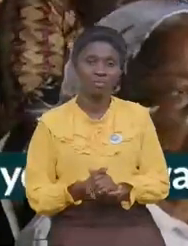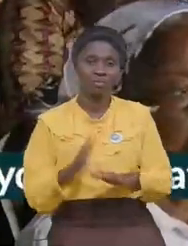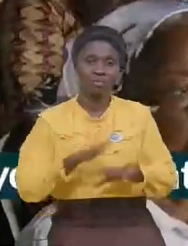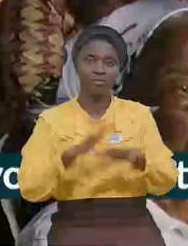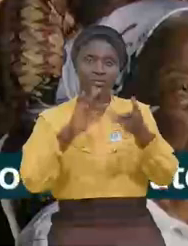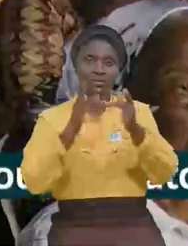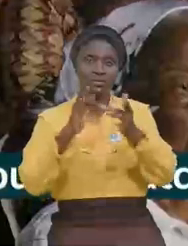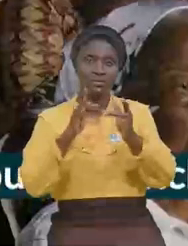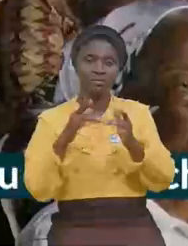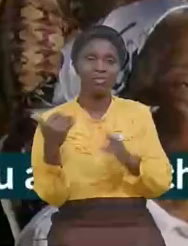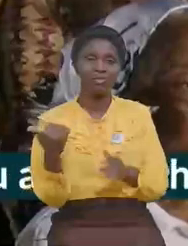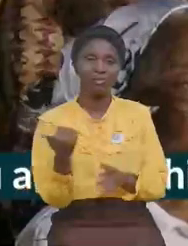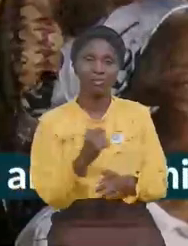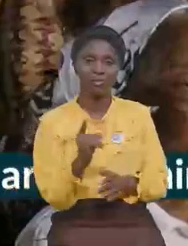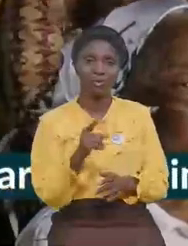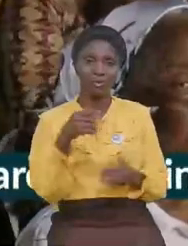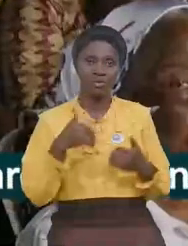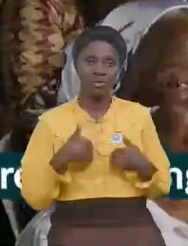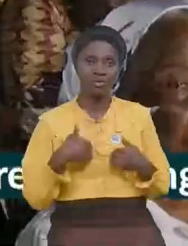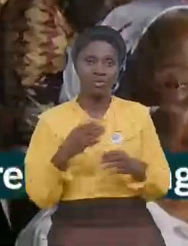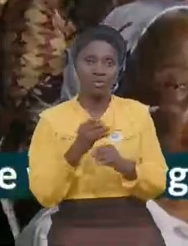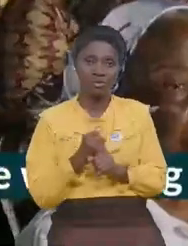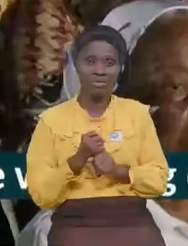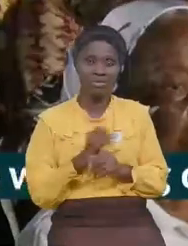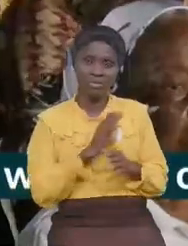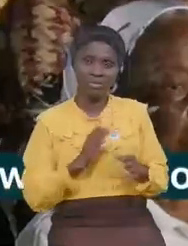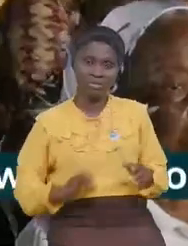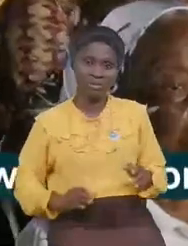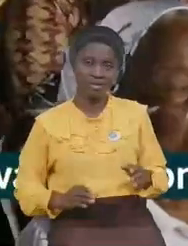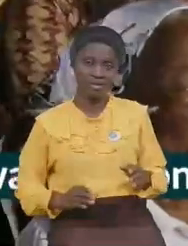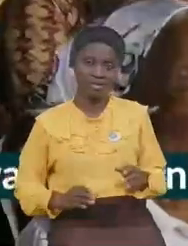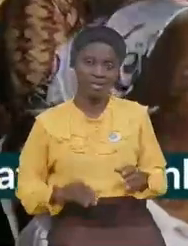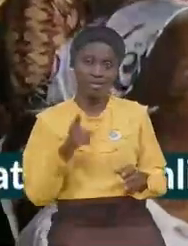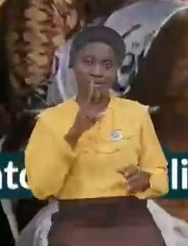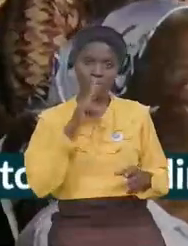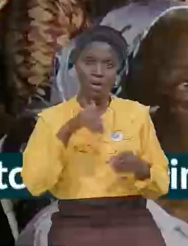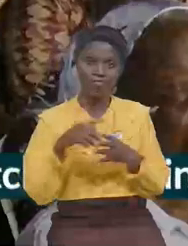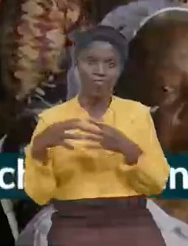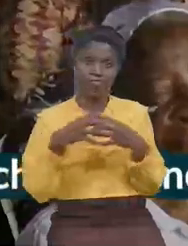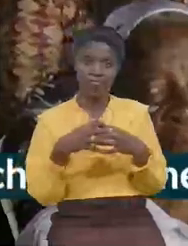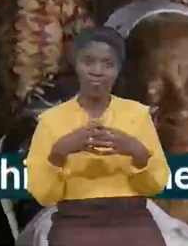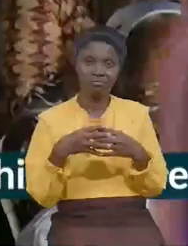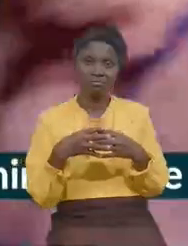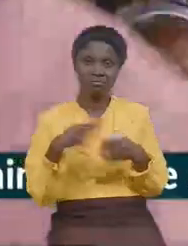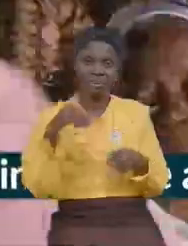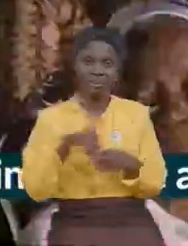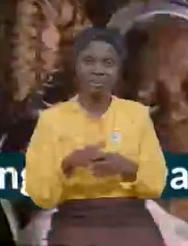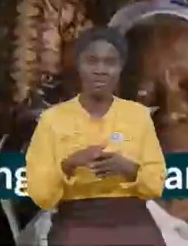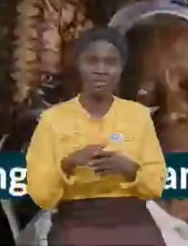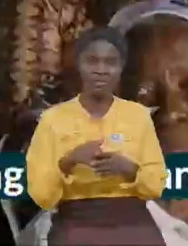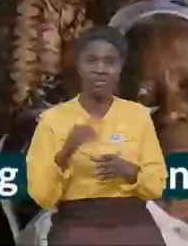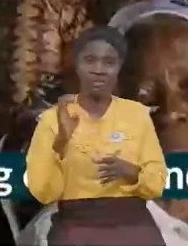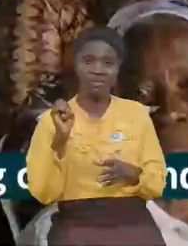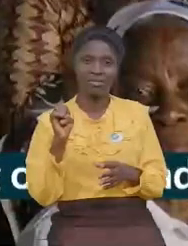Ou que vous avez reçu Christ, ou que vous soyez en Amérique, en